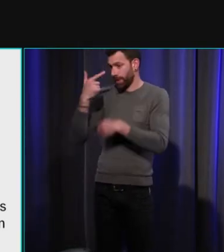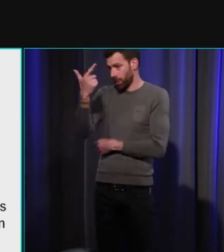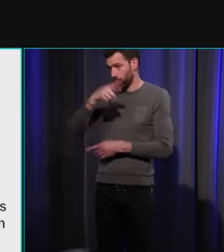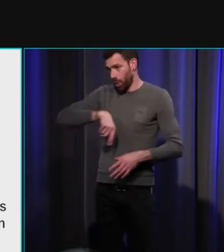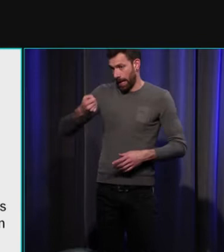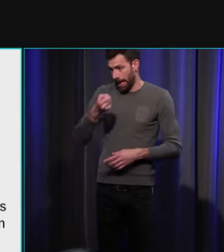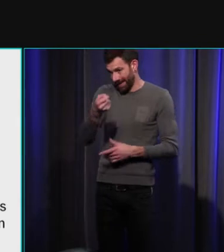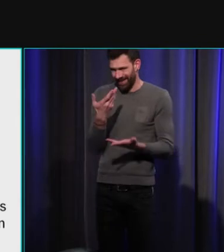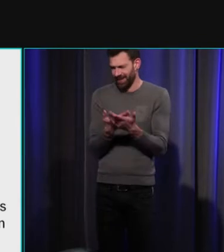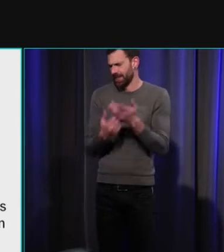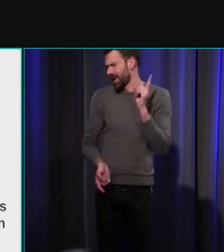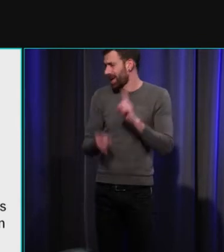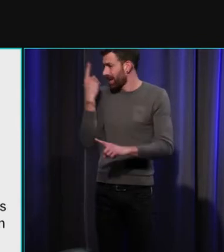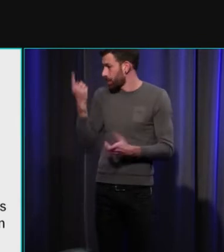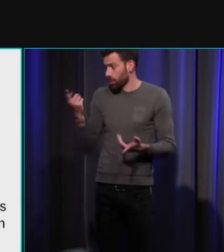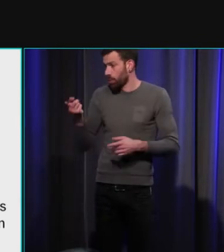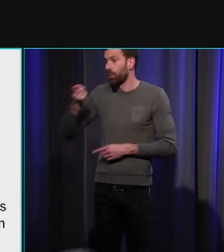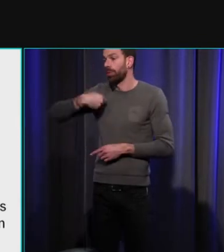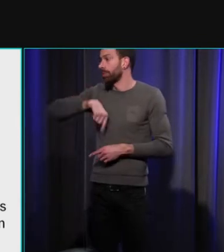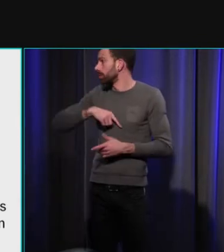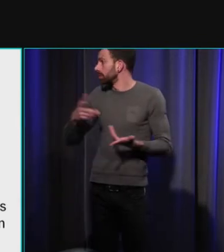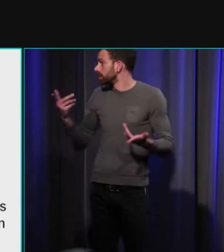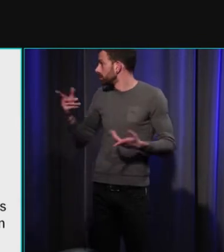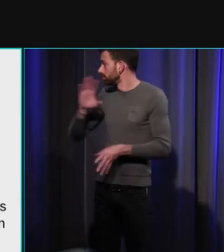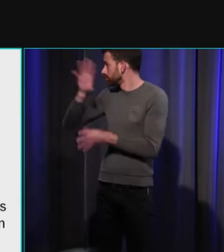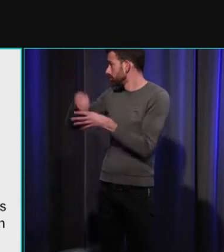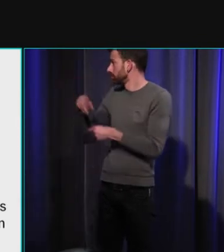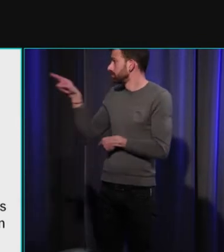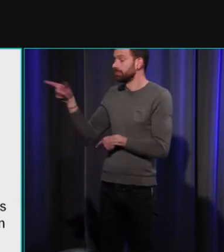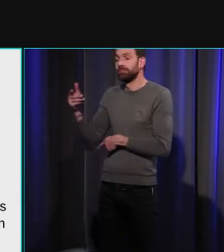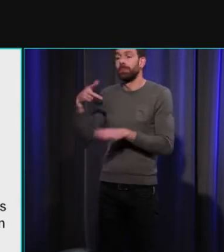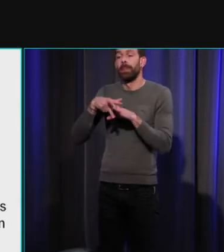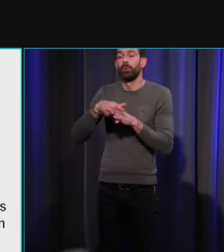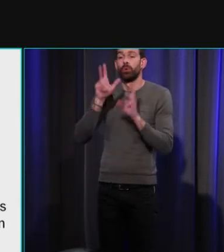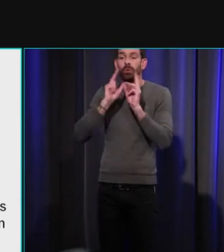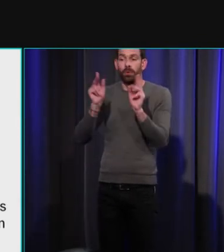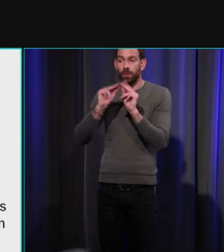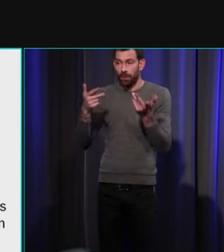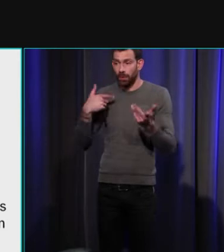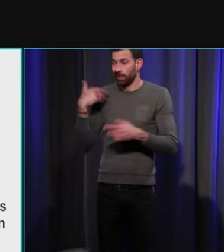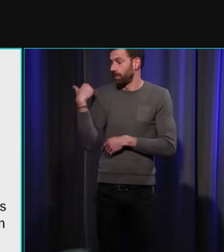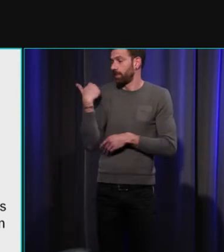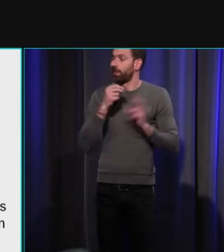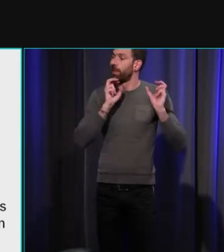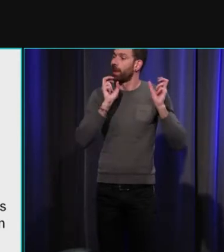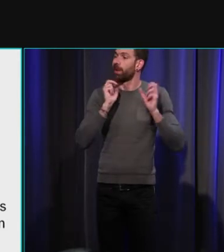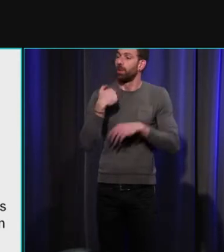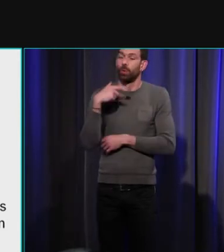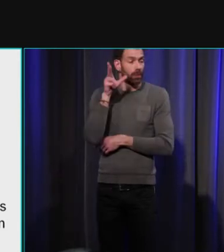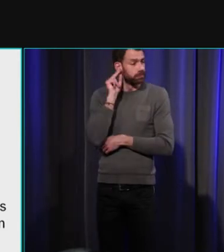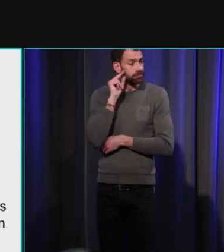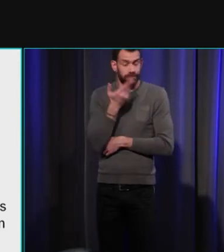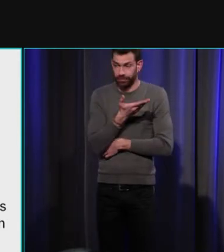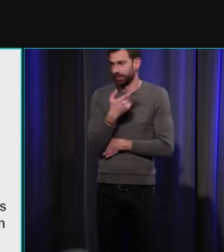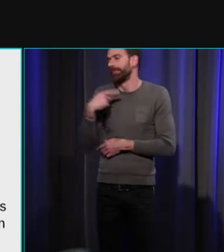on est là nous tous occidentaux ce que je vous ai dit au début ce que j'écoutais la radio bien sûr